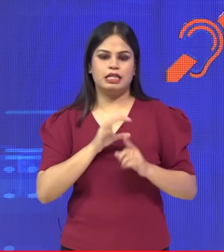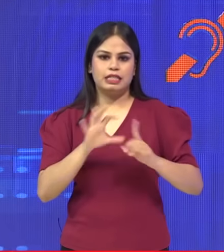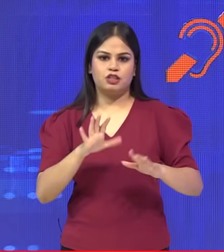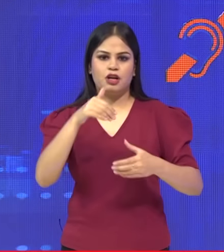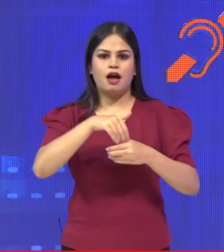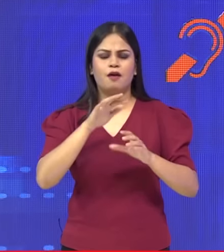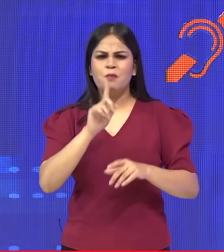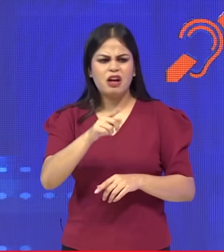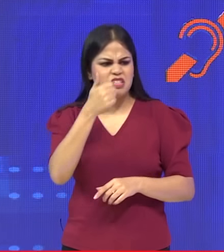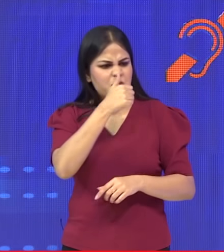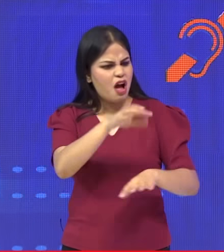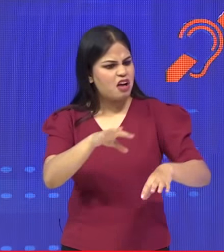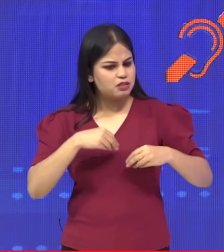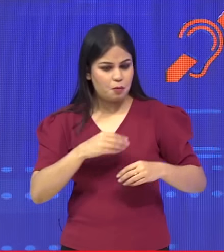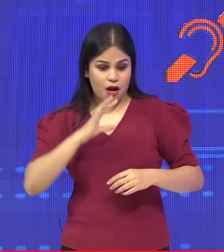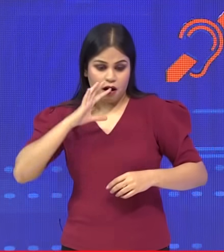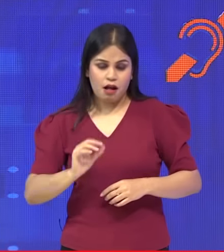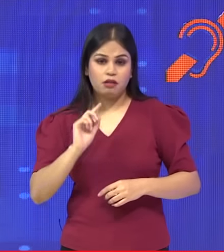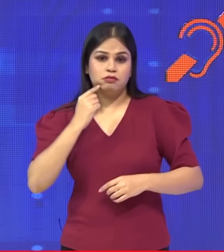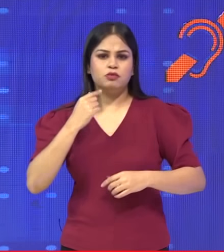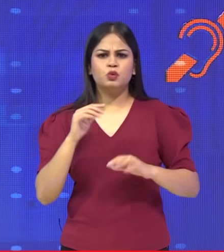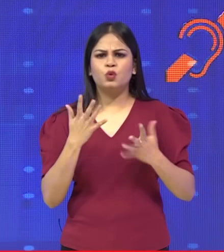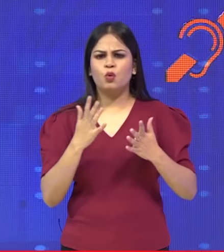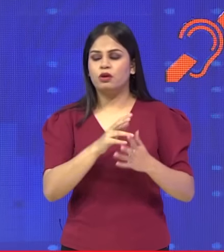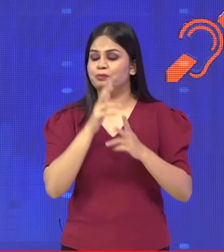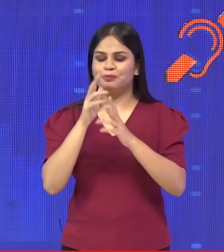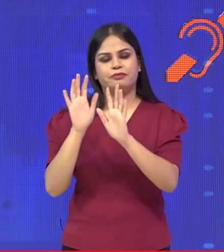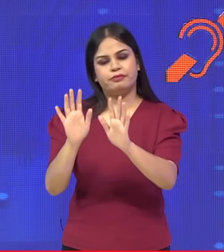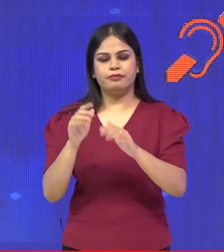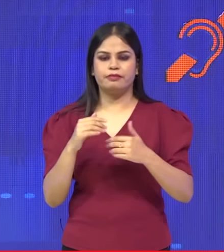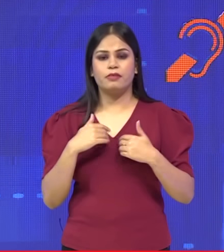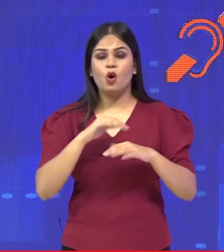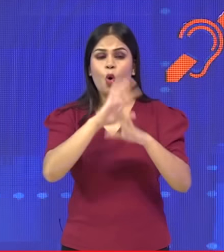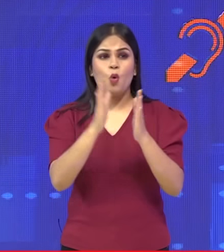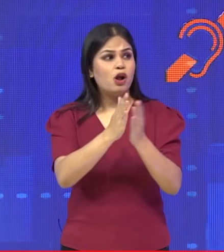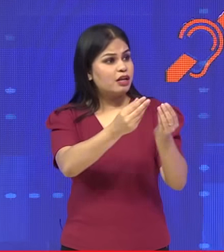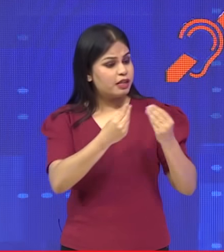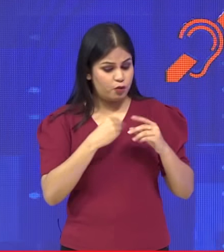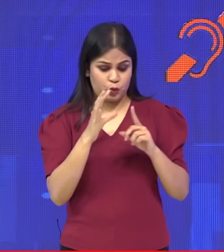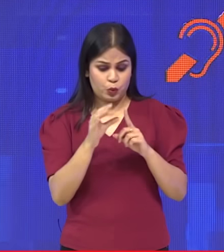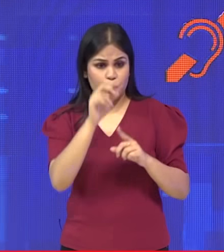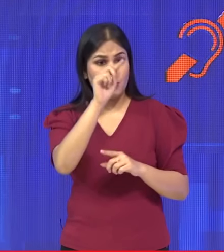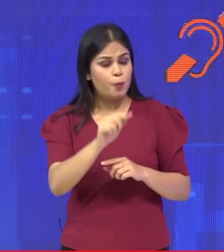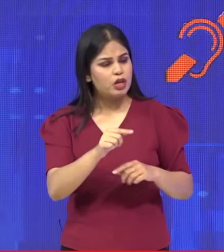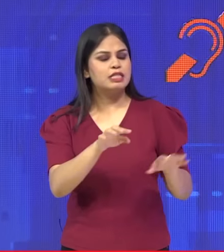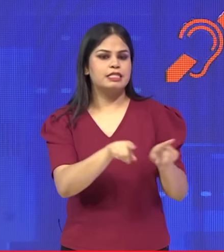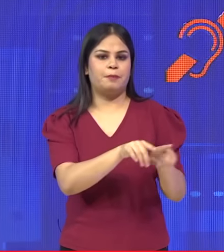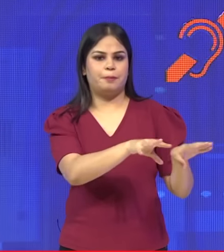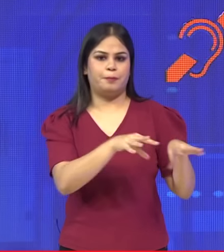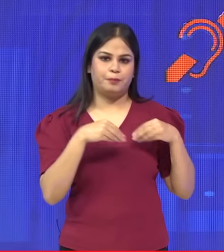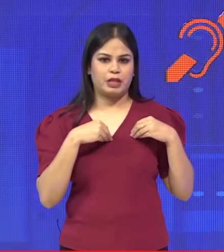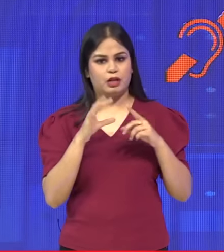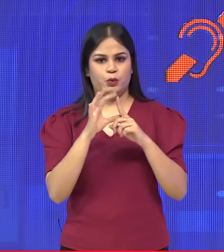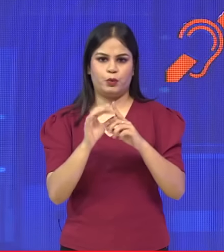सीरियसली नहीं देते सर जो जो मुझे कहा गया करने के लिए वह हर चीज कर रहा हूं सर आप आई नो के हमारी पिक्चर